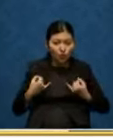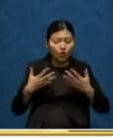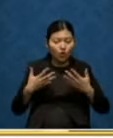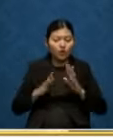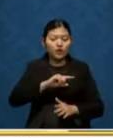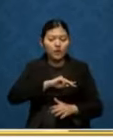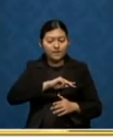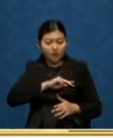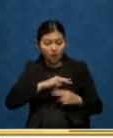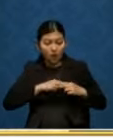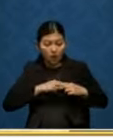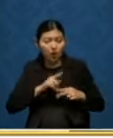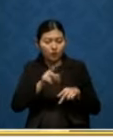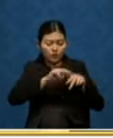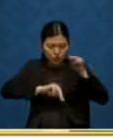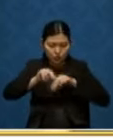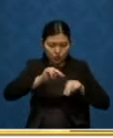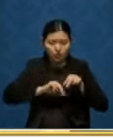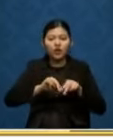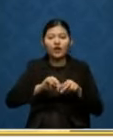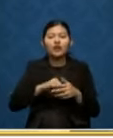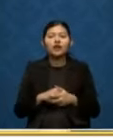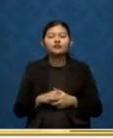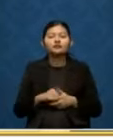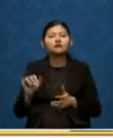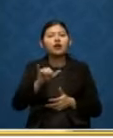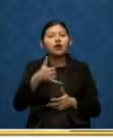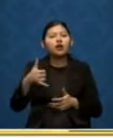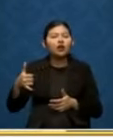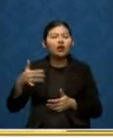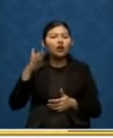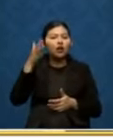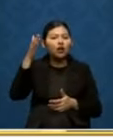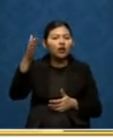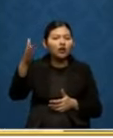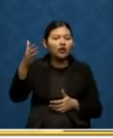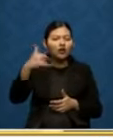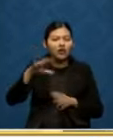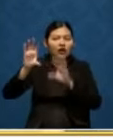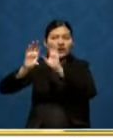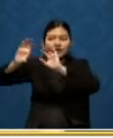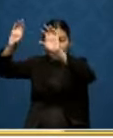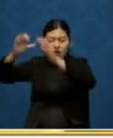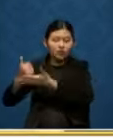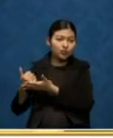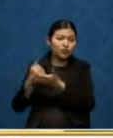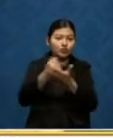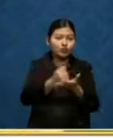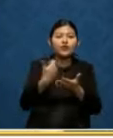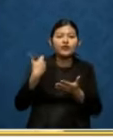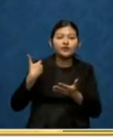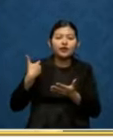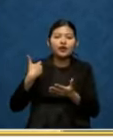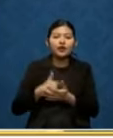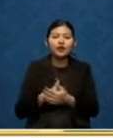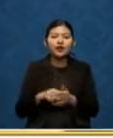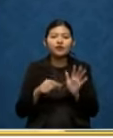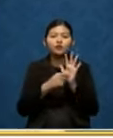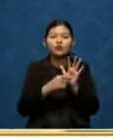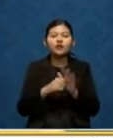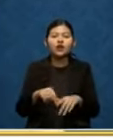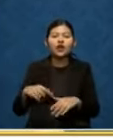ผิดชอบในการเลี้ยงดูกุ้งด้วยท่านประธานครับบางเรื่องเนี่ยครับรัฐเนี่ยต้องเข้าไปดูแลอย่างกรณีนำกุ้งเข้าจาก